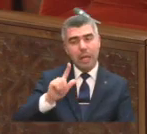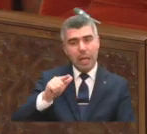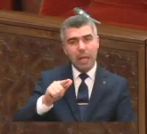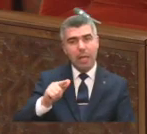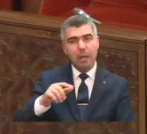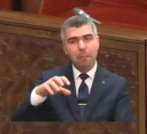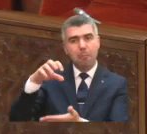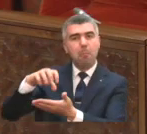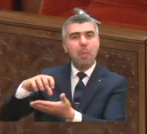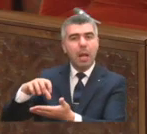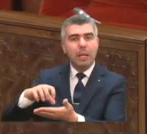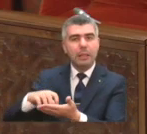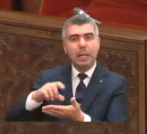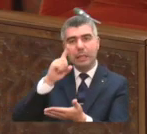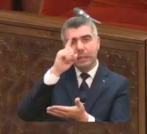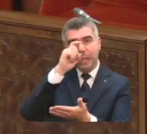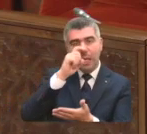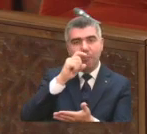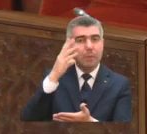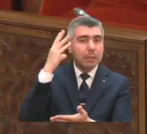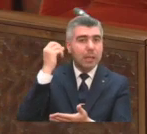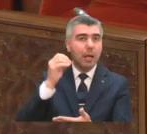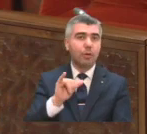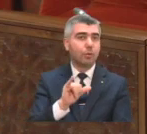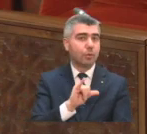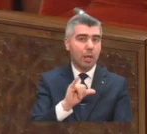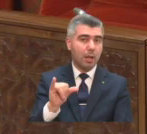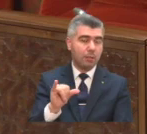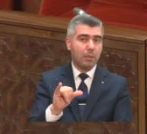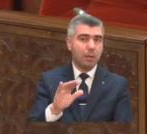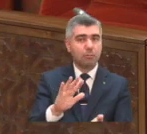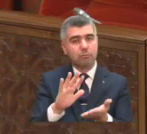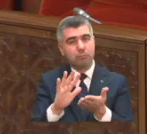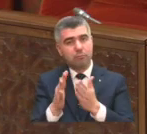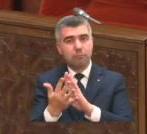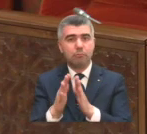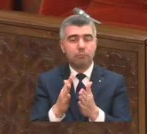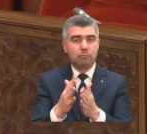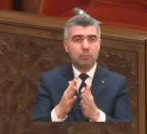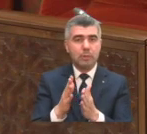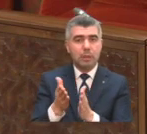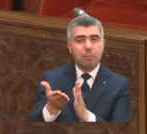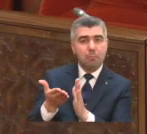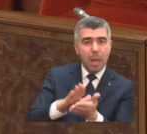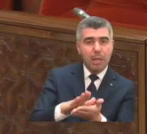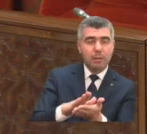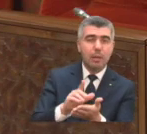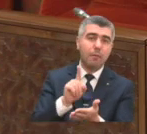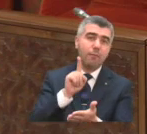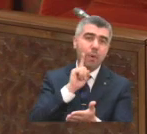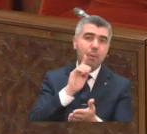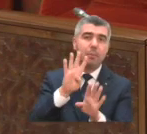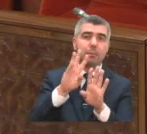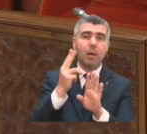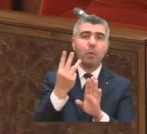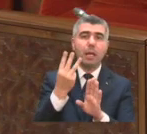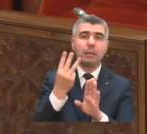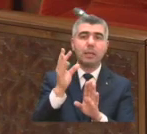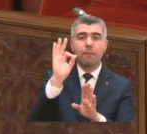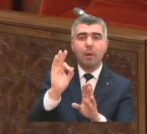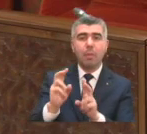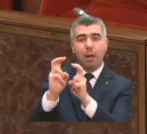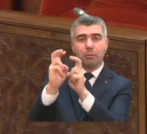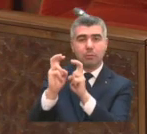واحد المعاناة، ولكن ما ننساوش بأن كاين واحد المعدل ديال الوفيات تراجع ب 38%، وكاين برامج